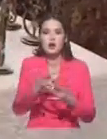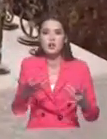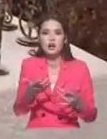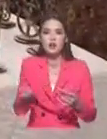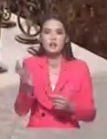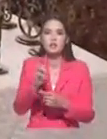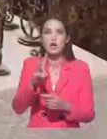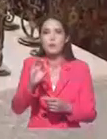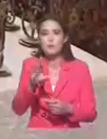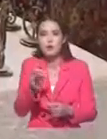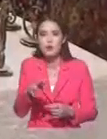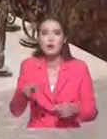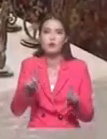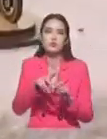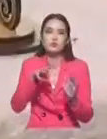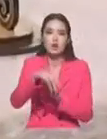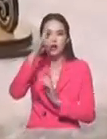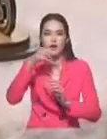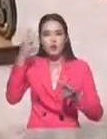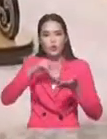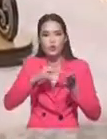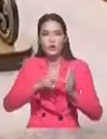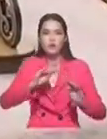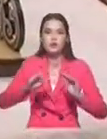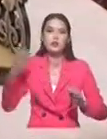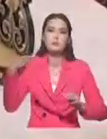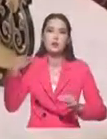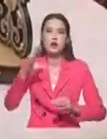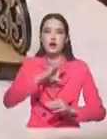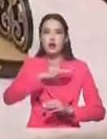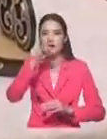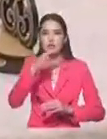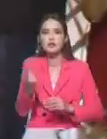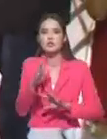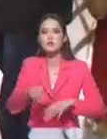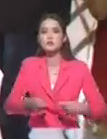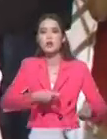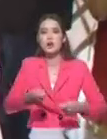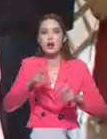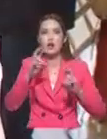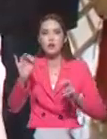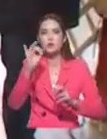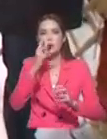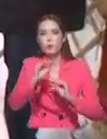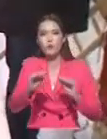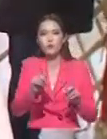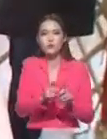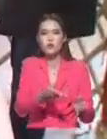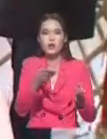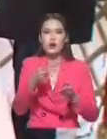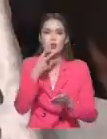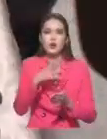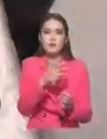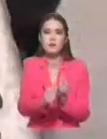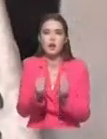өкілдері, саясат, шетелдегі қазақ ұйымдарының басшылары бар. Тіпті Қазақстанға бірінші рет ат басын бұрып, ата жұртты көргендерді кездестірдік. Әрқайсысы